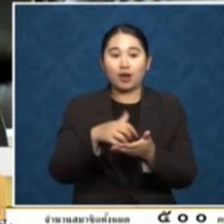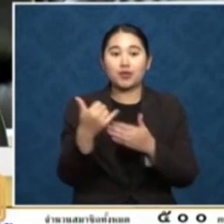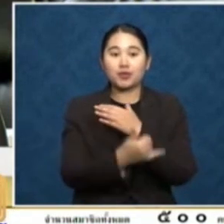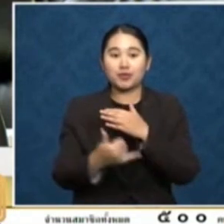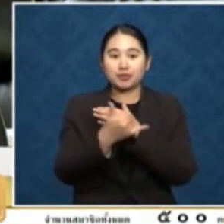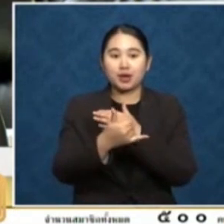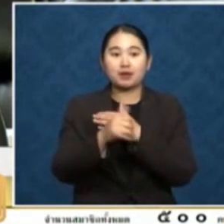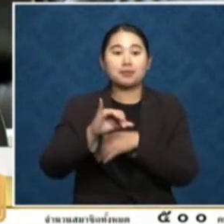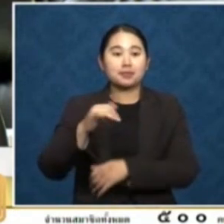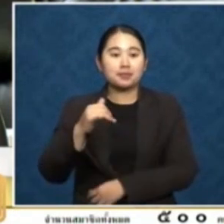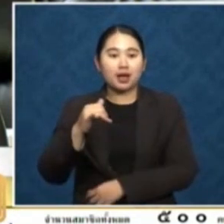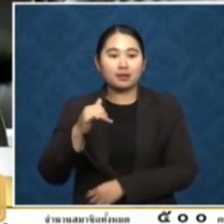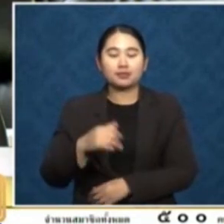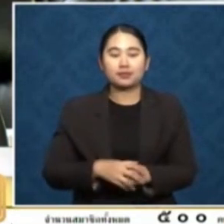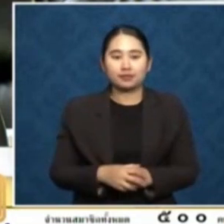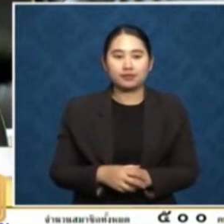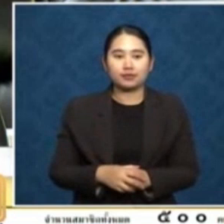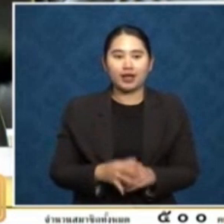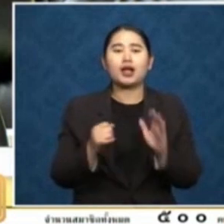ท่านประธานครับบางประเทศ